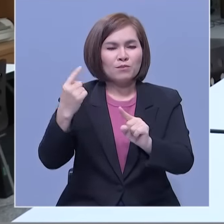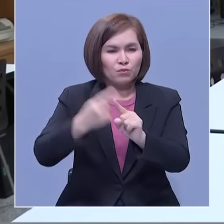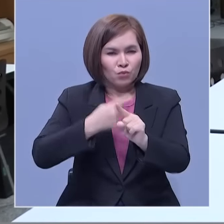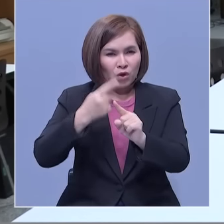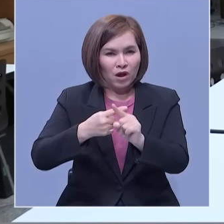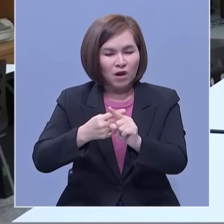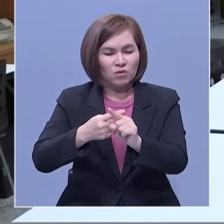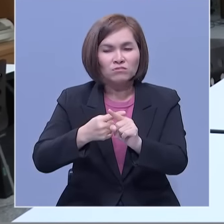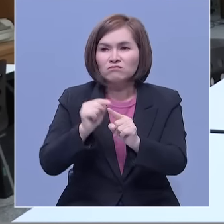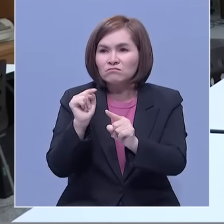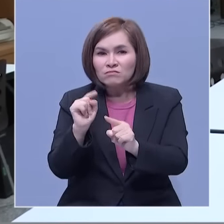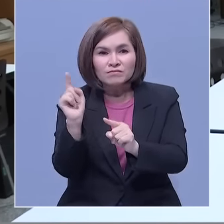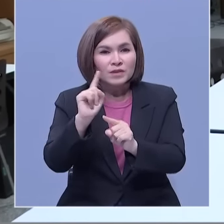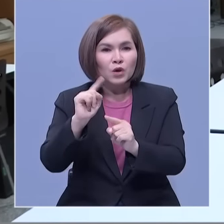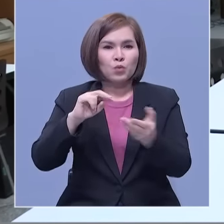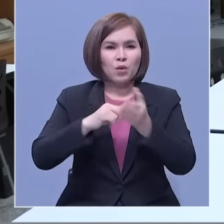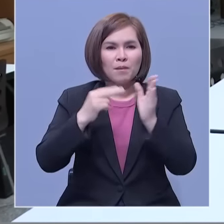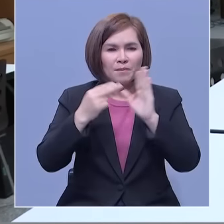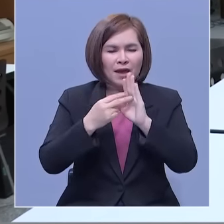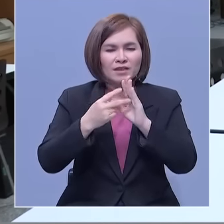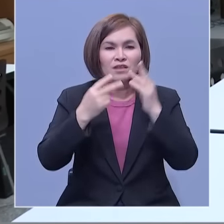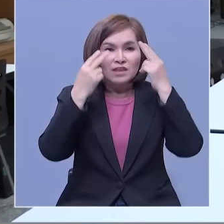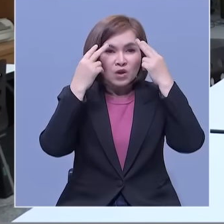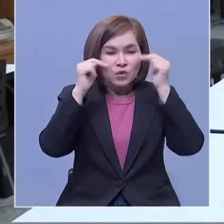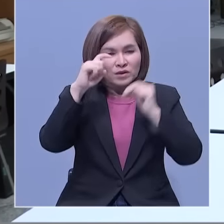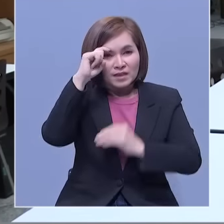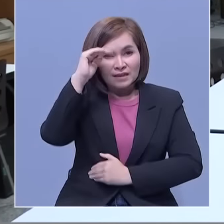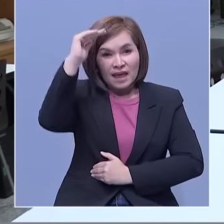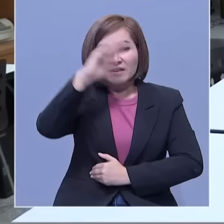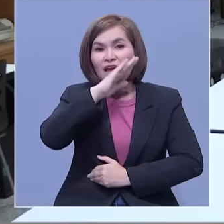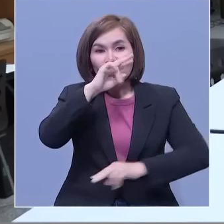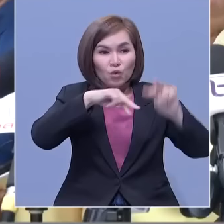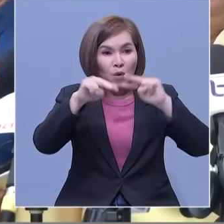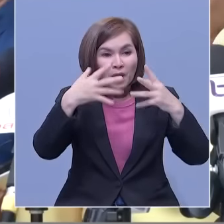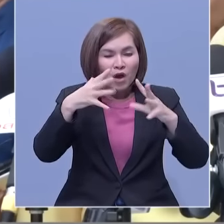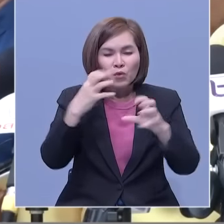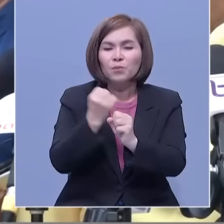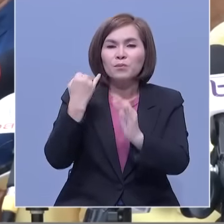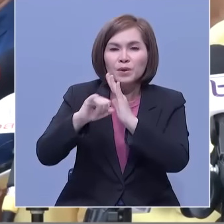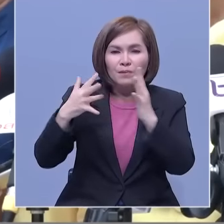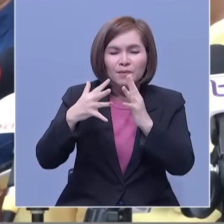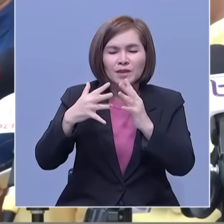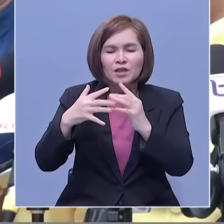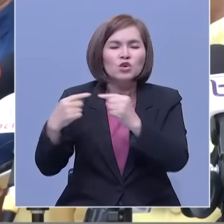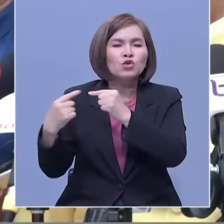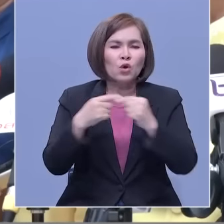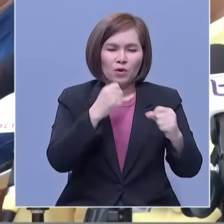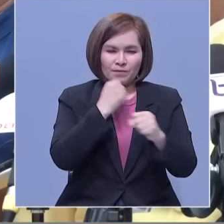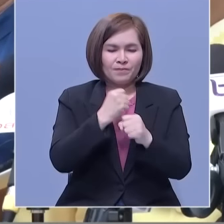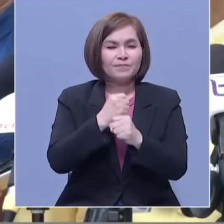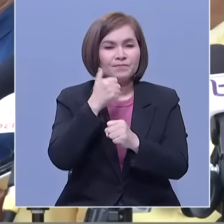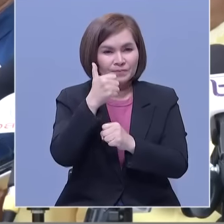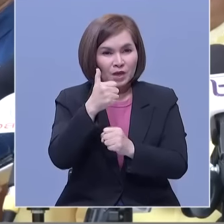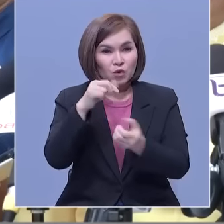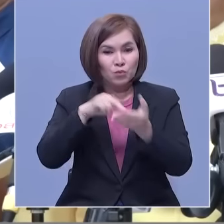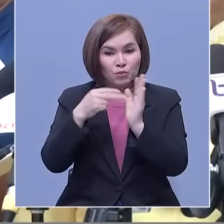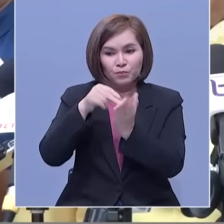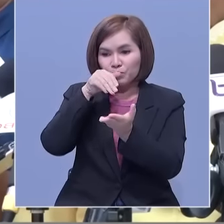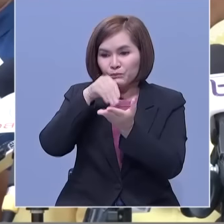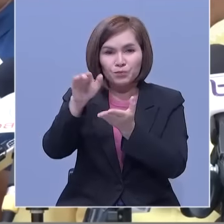คำสั่งให้หยุดปฏิบัติหน้าที่คุณเศรษฐาในอนาคตก็สามารถกลับมาปฏิบัติหน้าที่ได้เหมือนเดิมคือไม่ใช่ว่าไม่ผิดไม่ใช่ว่าสิ้นสุด